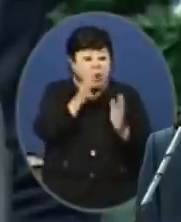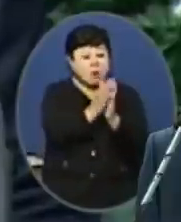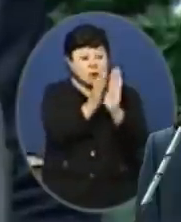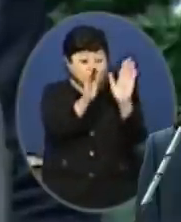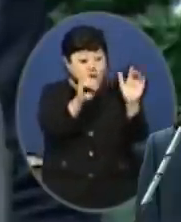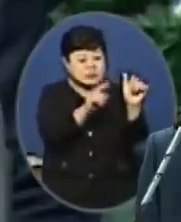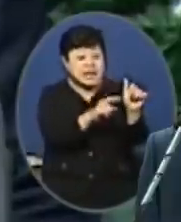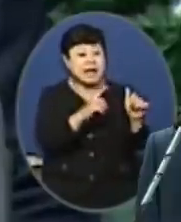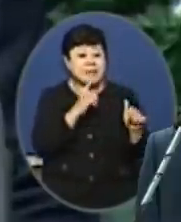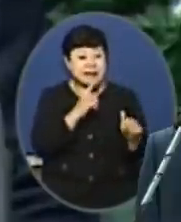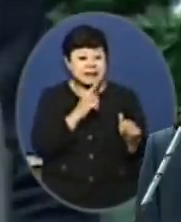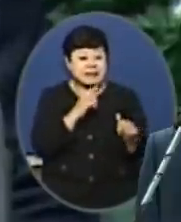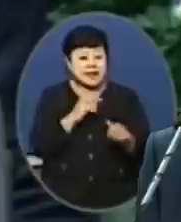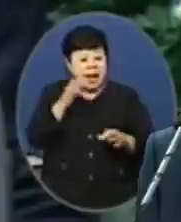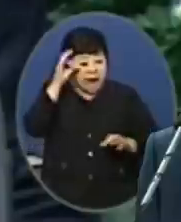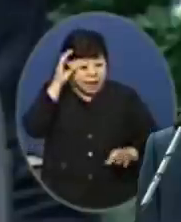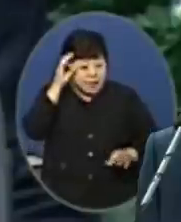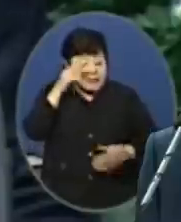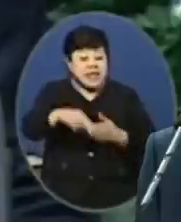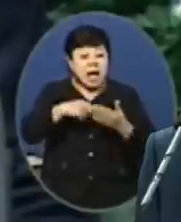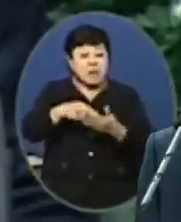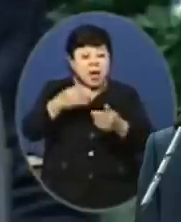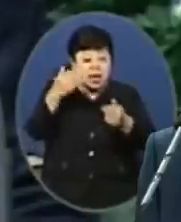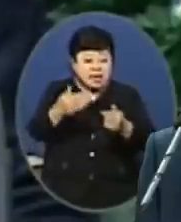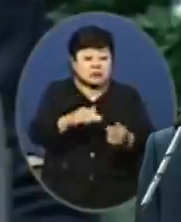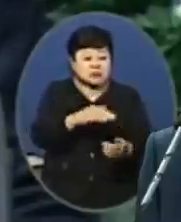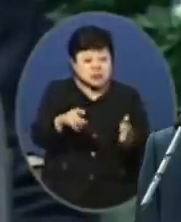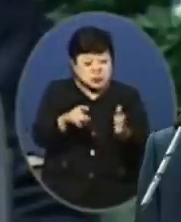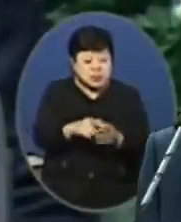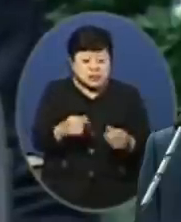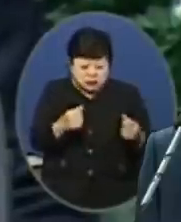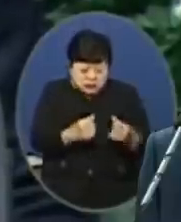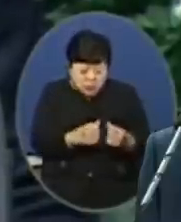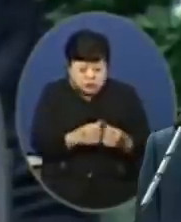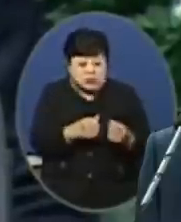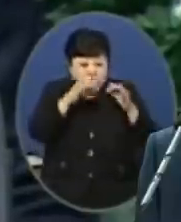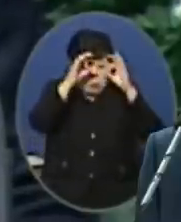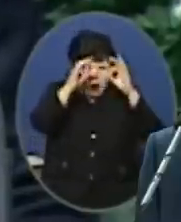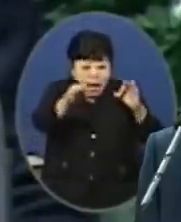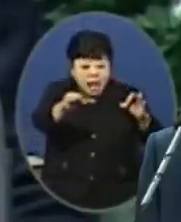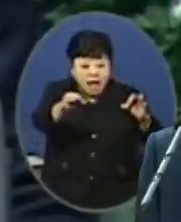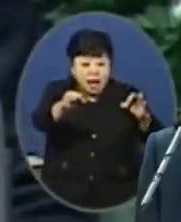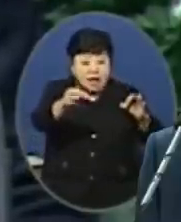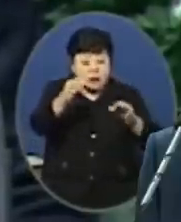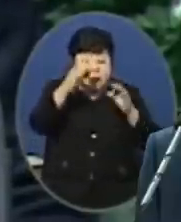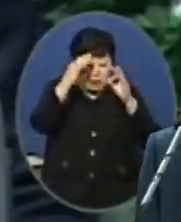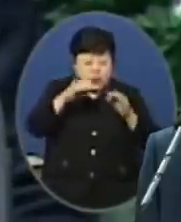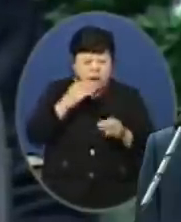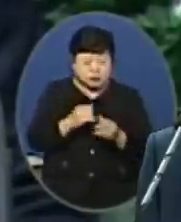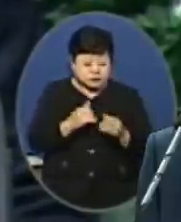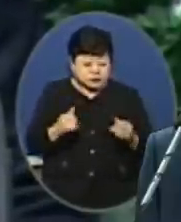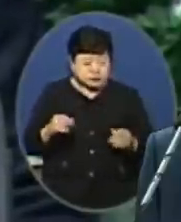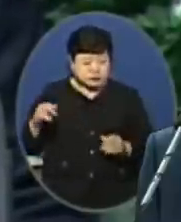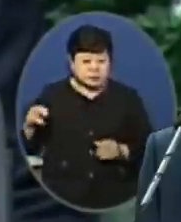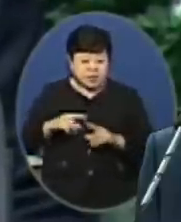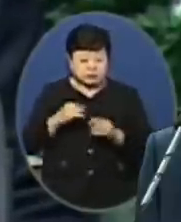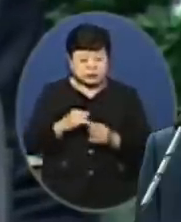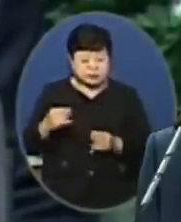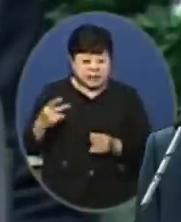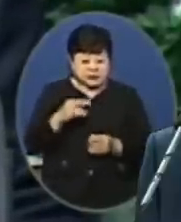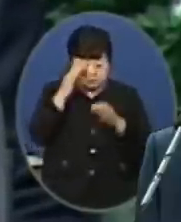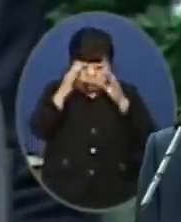모세밖에 없었습니다. 너희는 오늘 가만히 있어 야훼께서 우리를 위하여 싸우시는 것을 보라. 오늘 너희가 본 이 애굽 사람을 다시는 보지